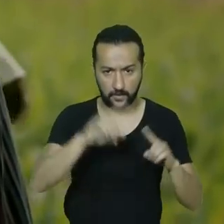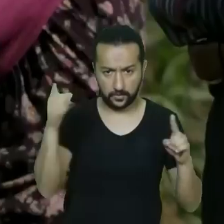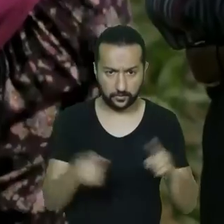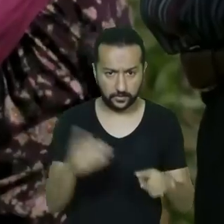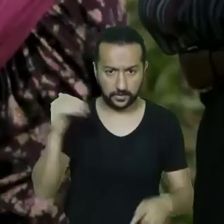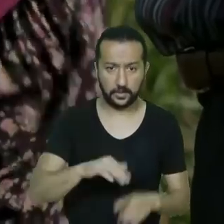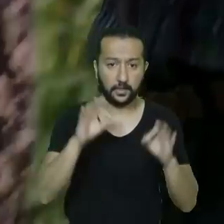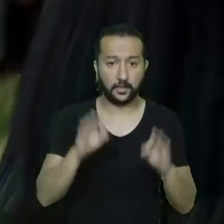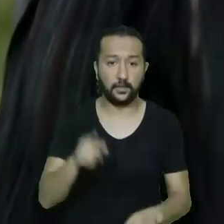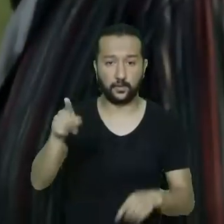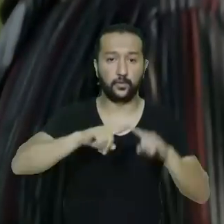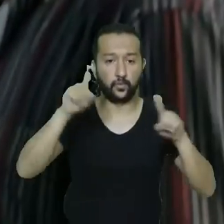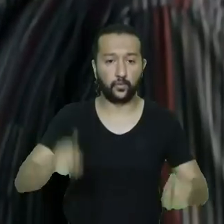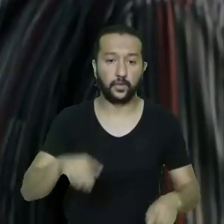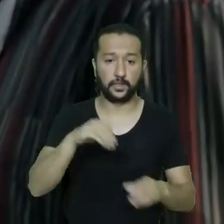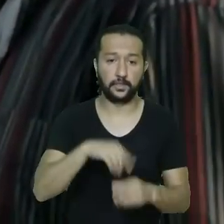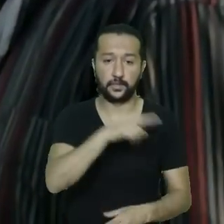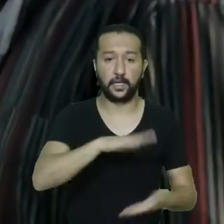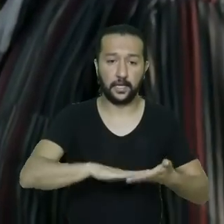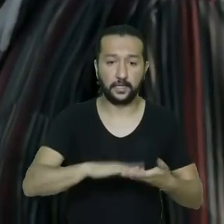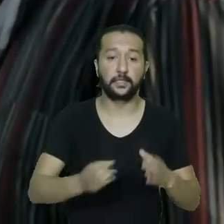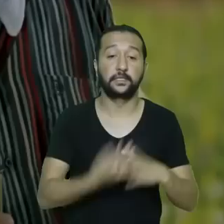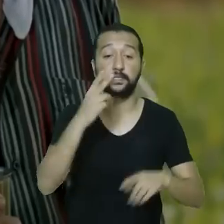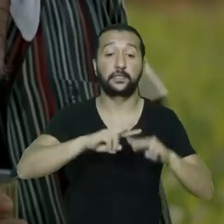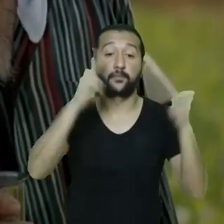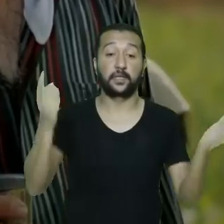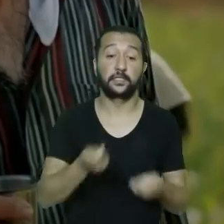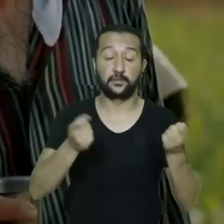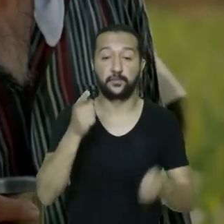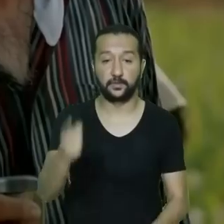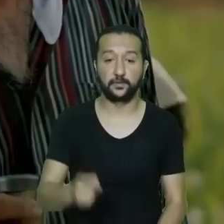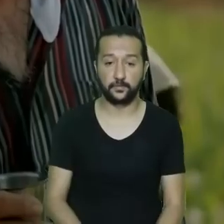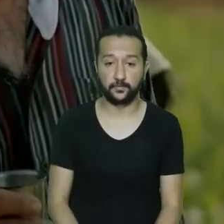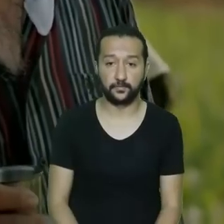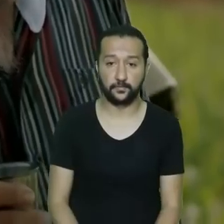karşı mı? He. Dükkanlamış da arkadaşlarla sabaha kadar çalışmışlar.